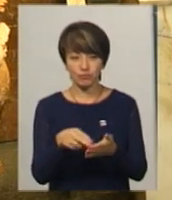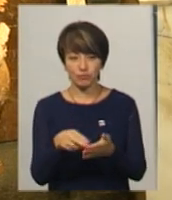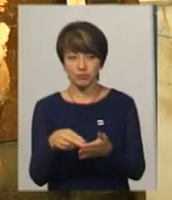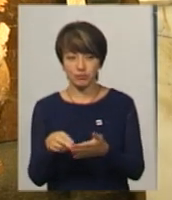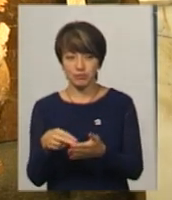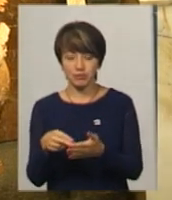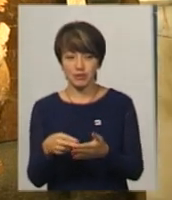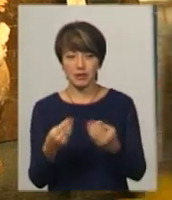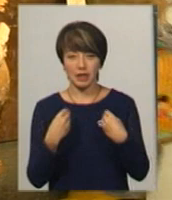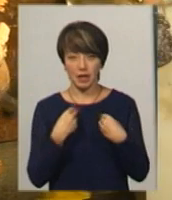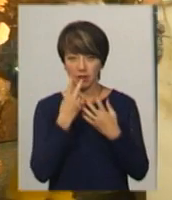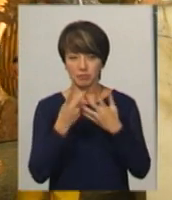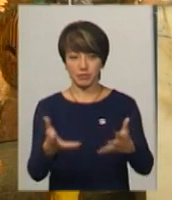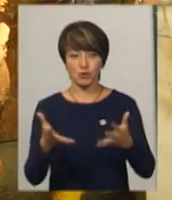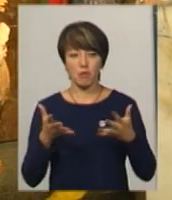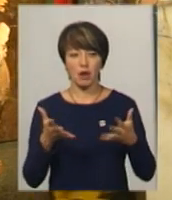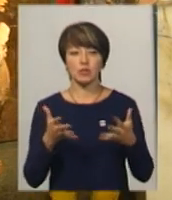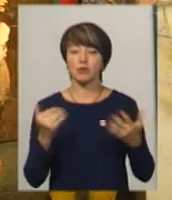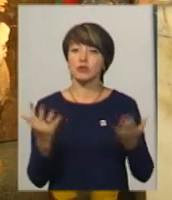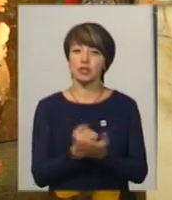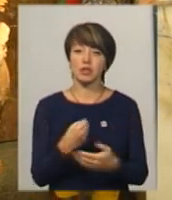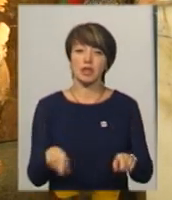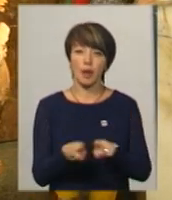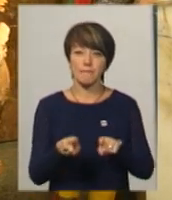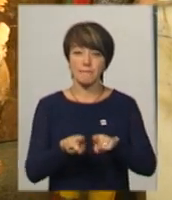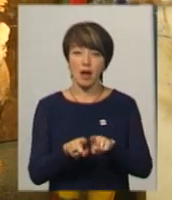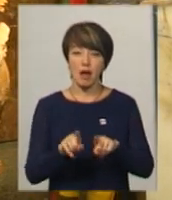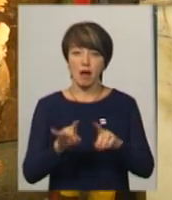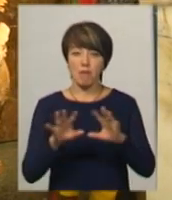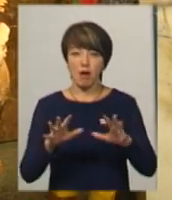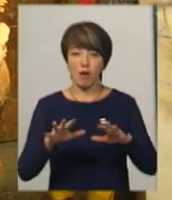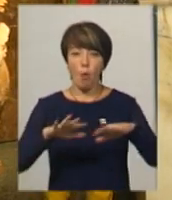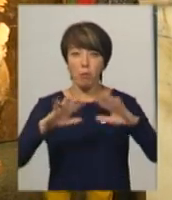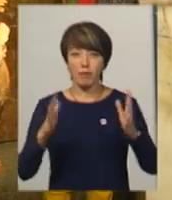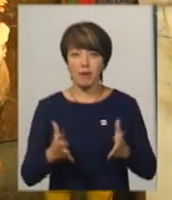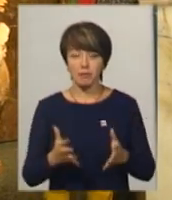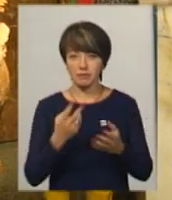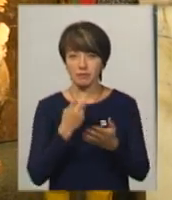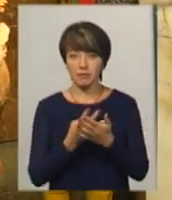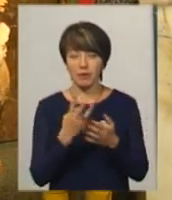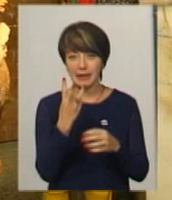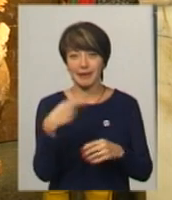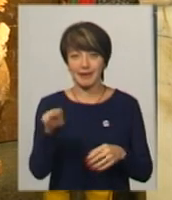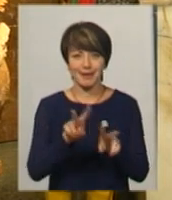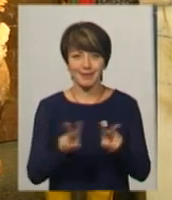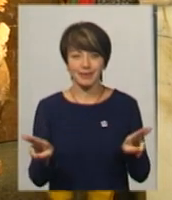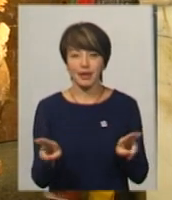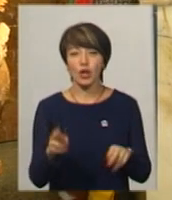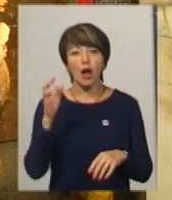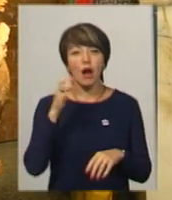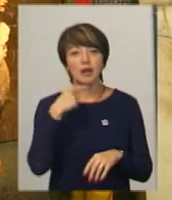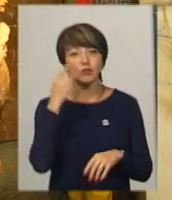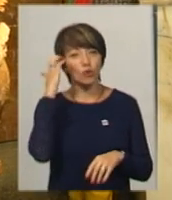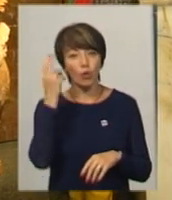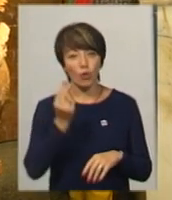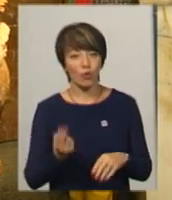відстані нам дає зображення. І воно виходить таким об'ємним, тому що імпресіоністи казали, що чорного кольору взагалі не